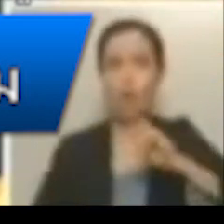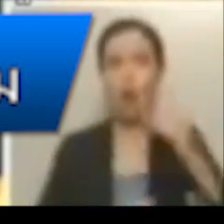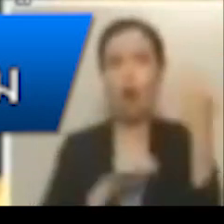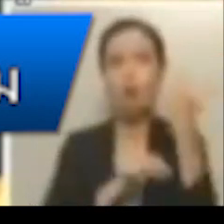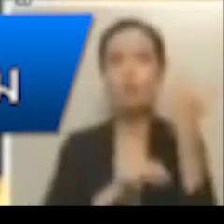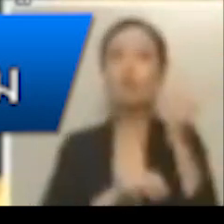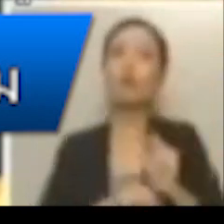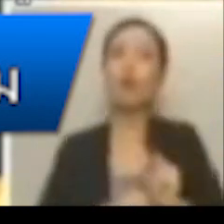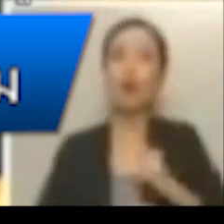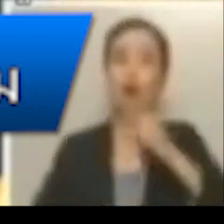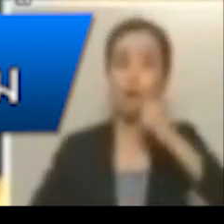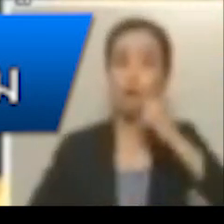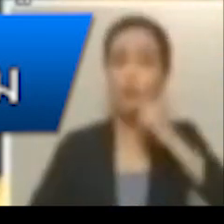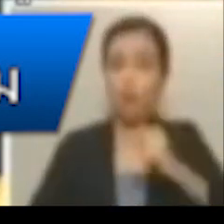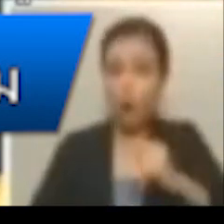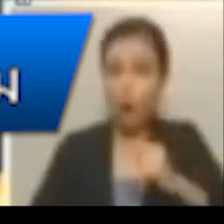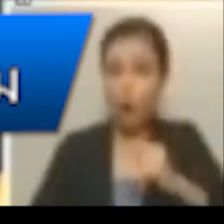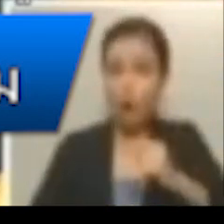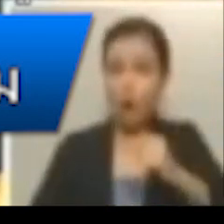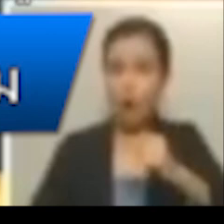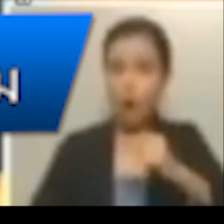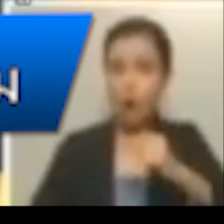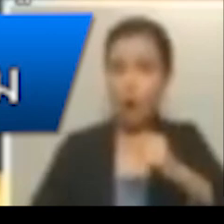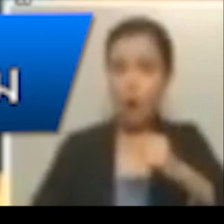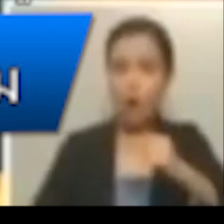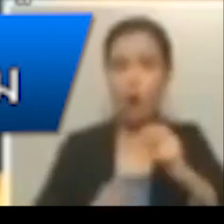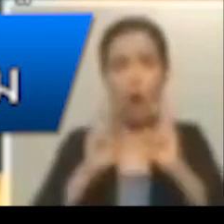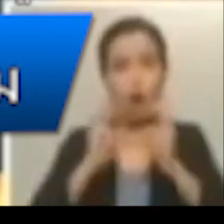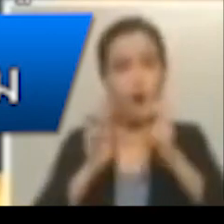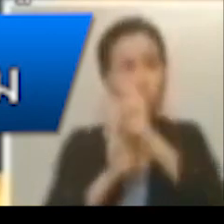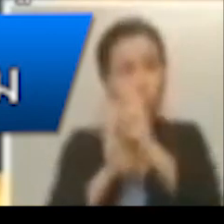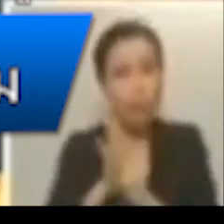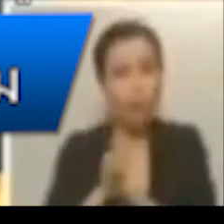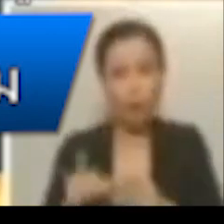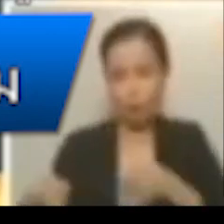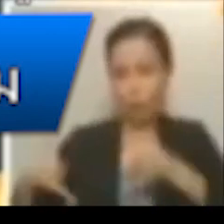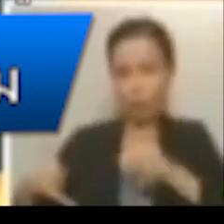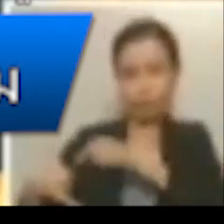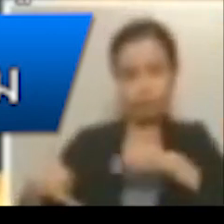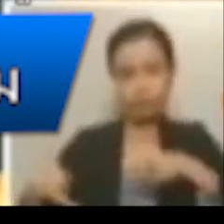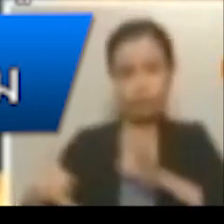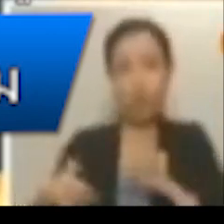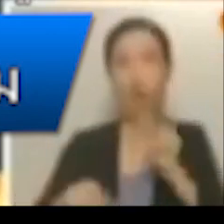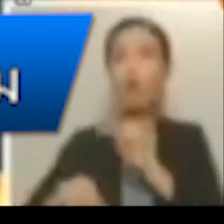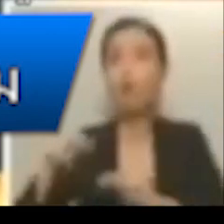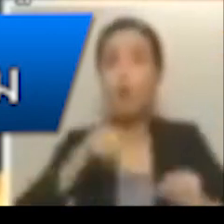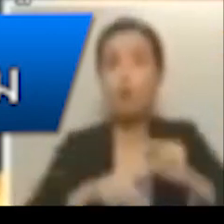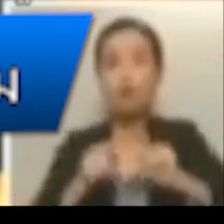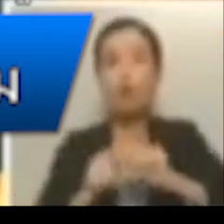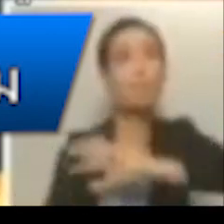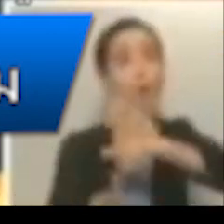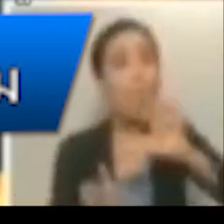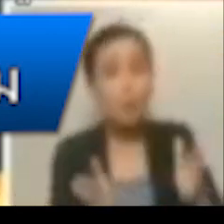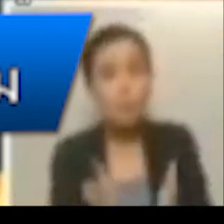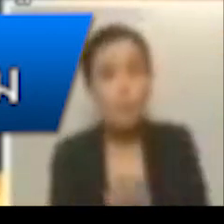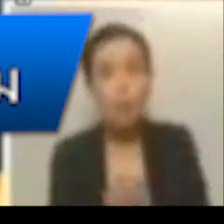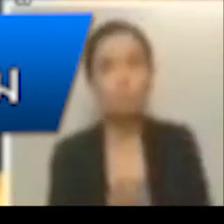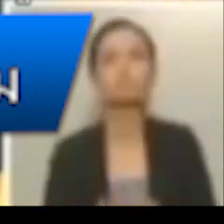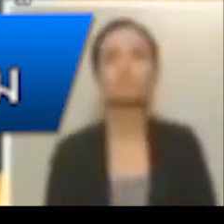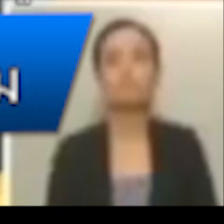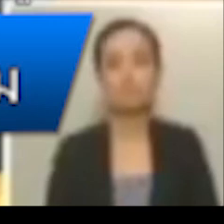การให้มีการฟ้องร้องหรือว่าไปดำเนินคดีในเรื่องของบุคคลต่อบุคคลเพราะถือว่าเป็นพรบ.ที่คุ้มครองในภาพรวมเพราะ